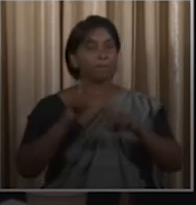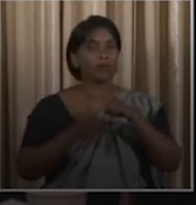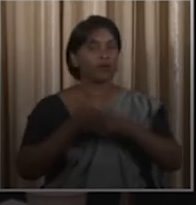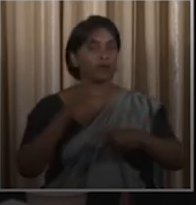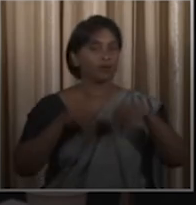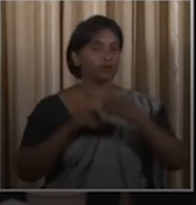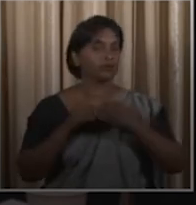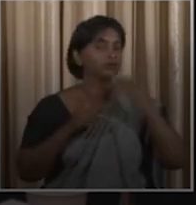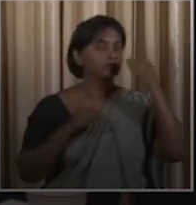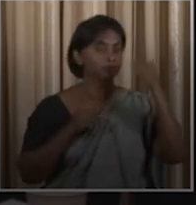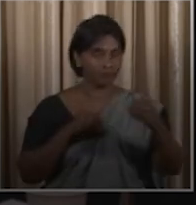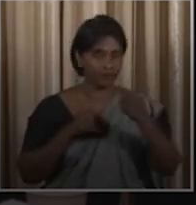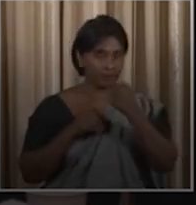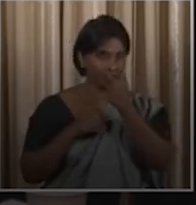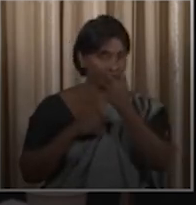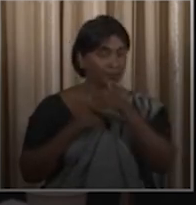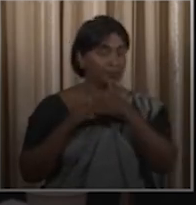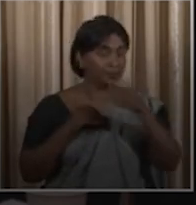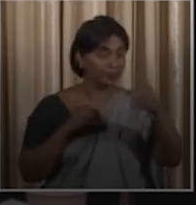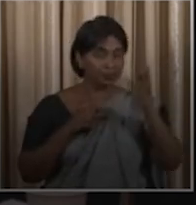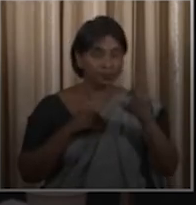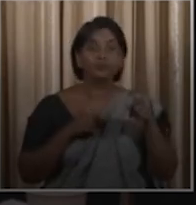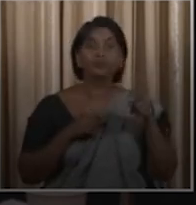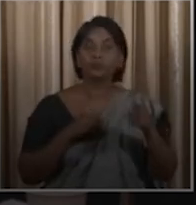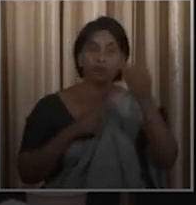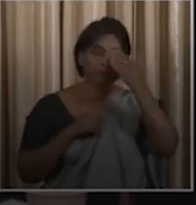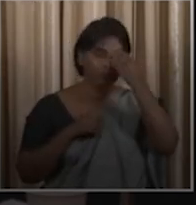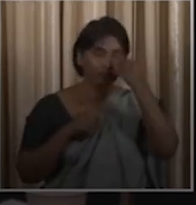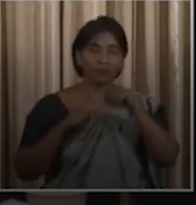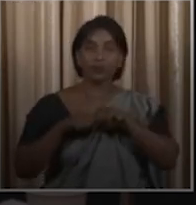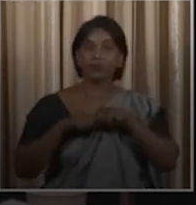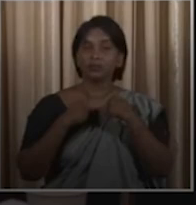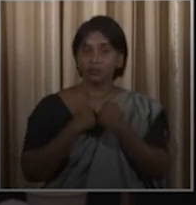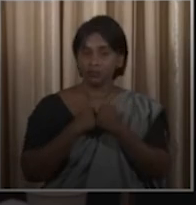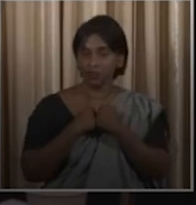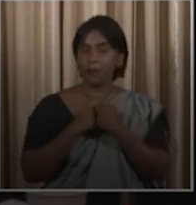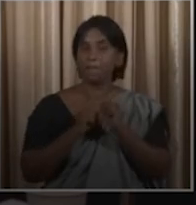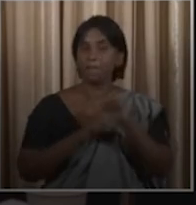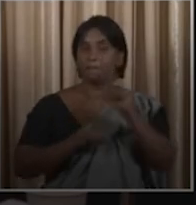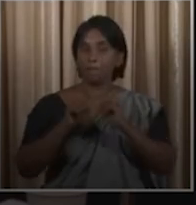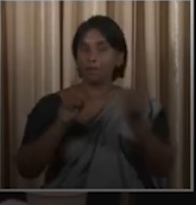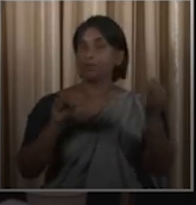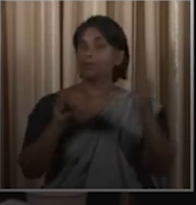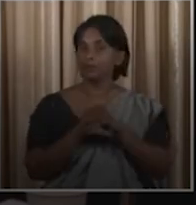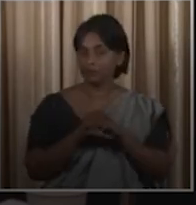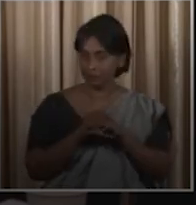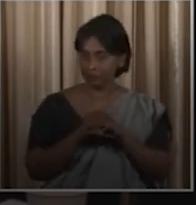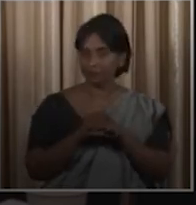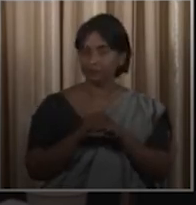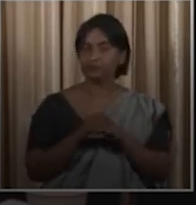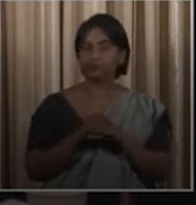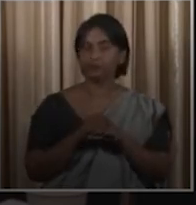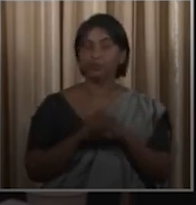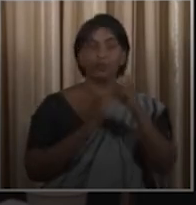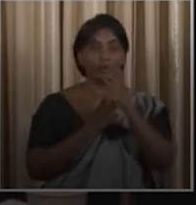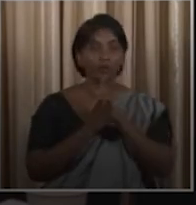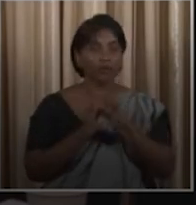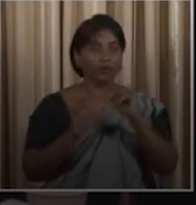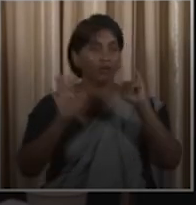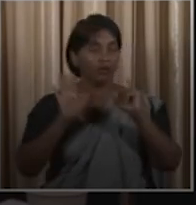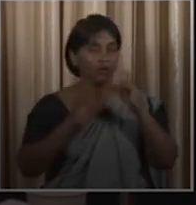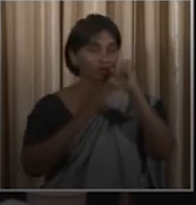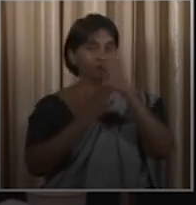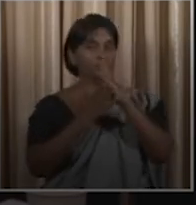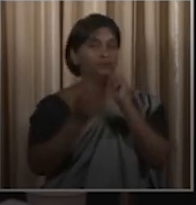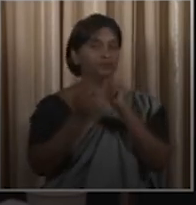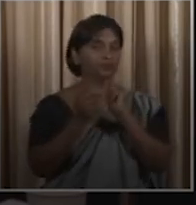Ini wena kote demal eksa timukti peramun apa rata parlimen tu niyojane kerming idala? Vivastave highway ni sansodan ti virode pala parlimen